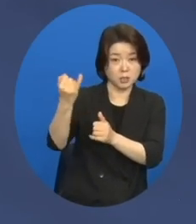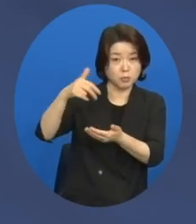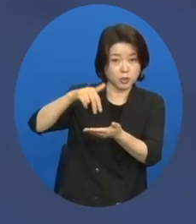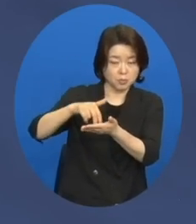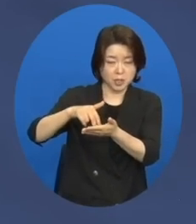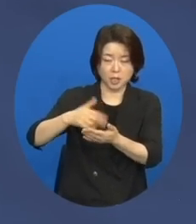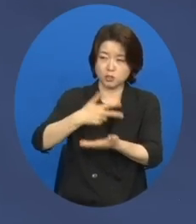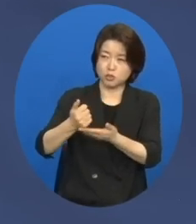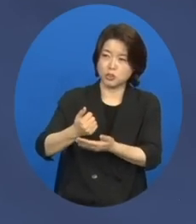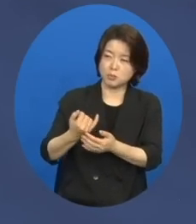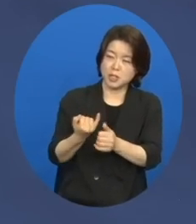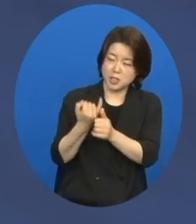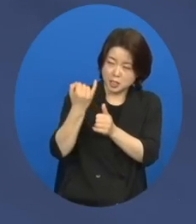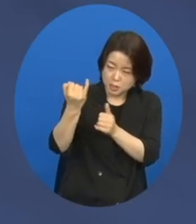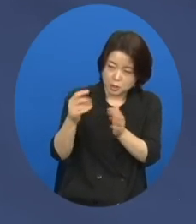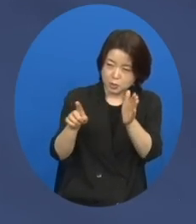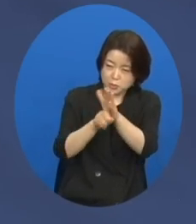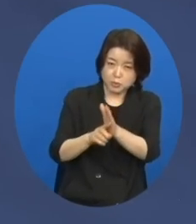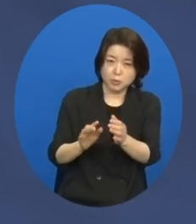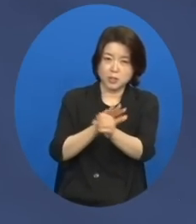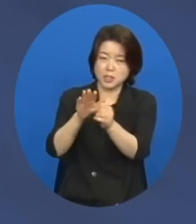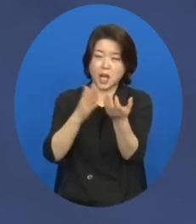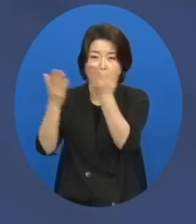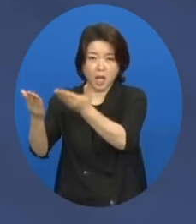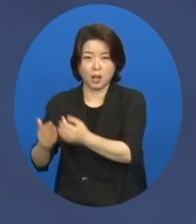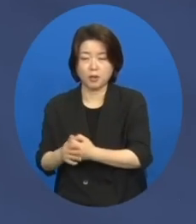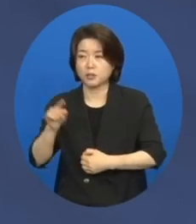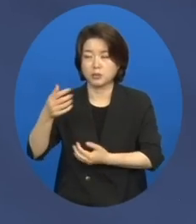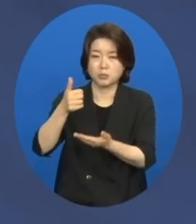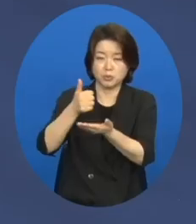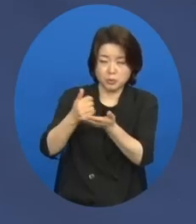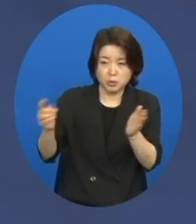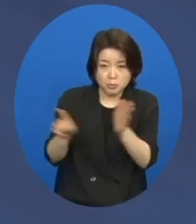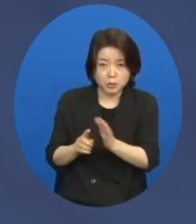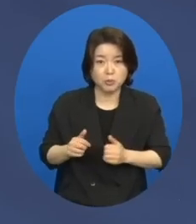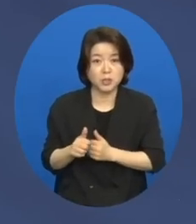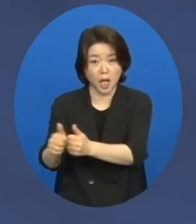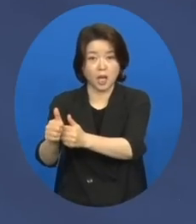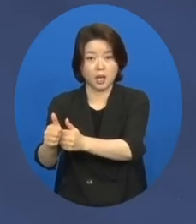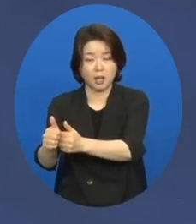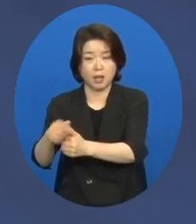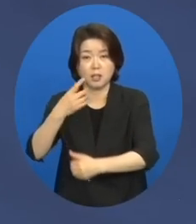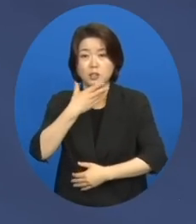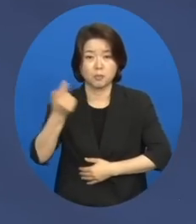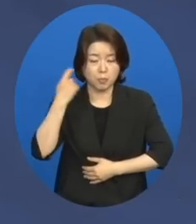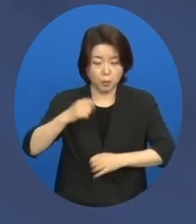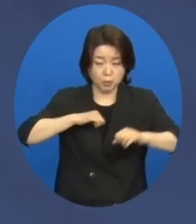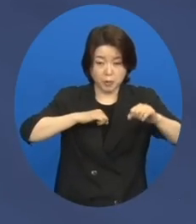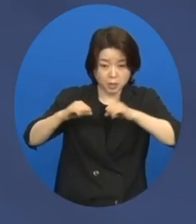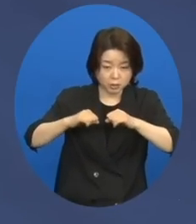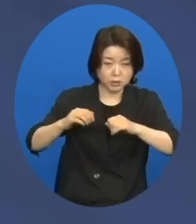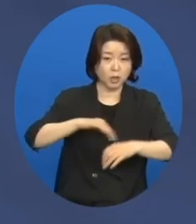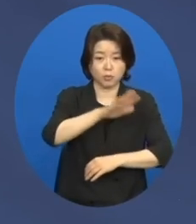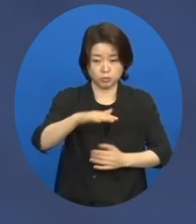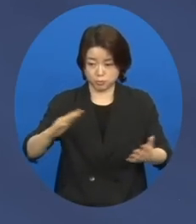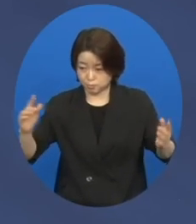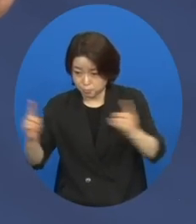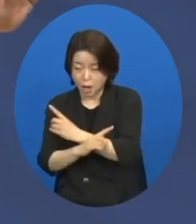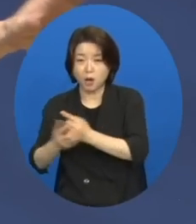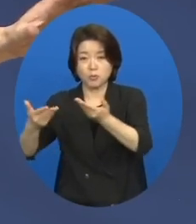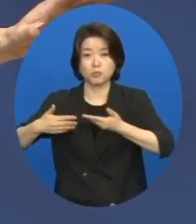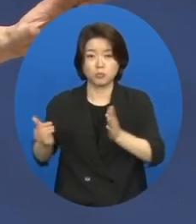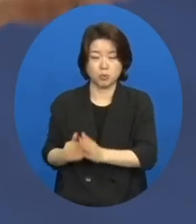주님을 순결한 신앙으로 사랑하고 그분을 믿고 따르도록 이 복음의 역사가 우리를 바꿔놓았는데 요